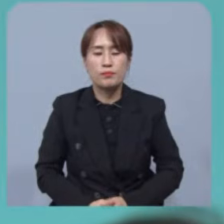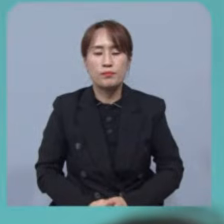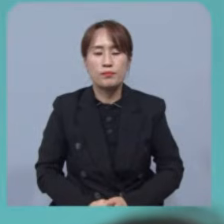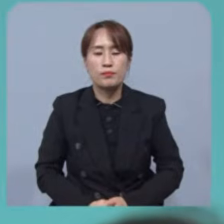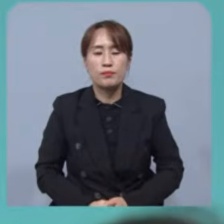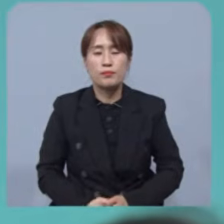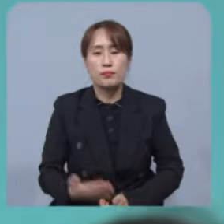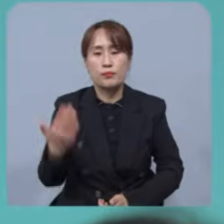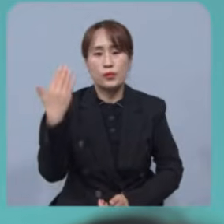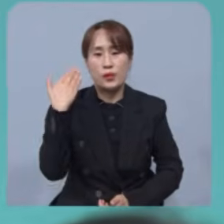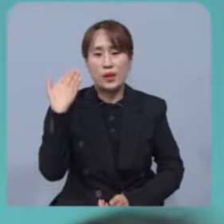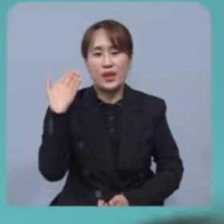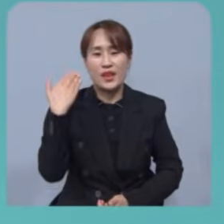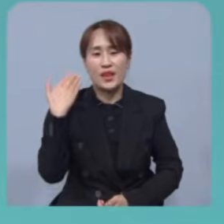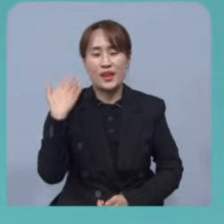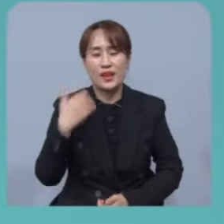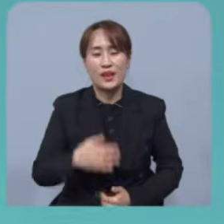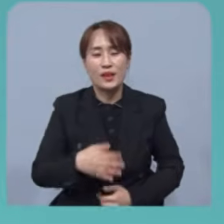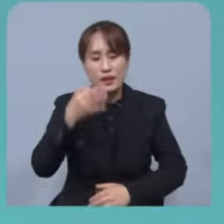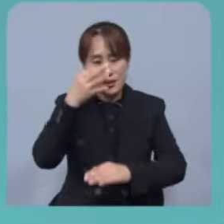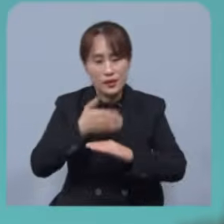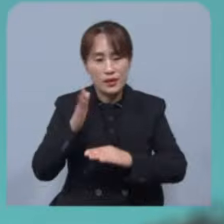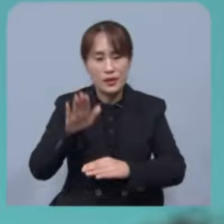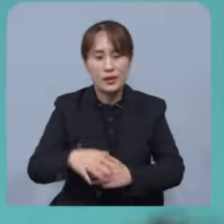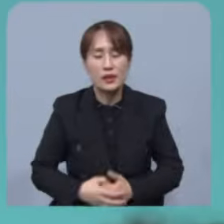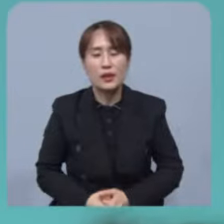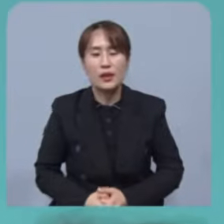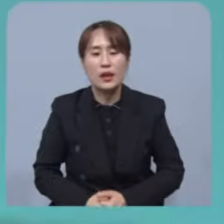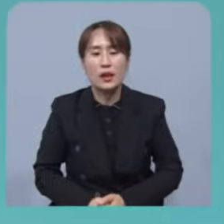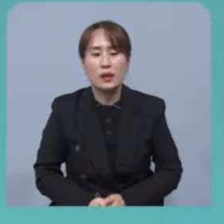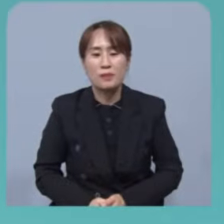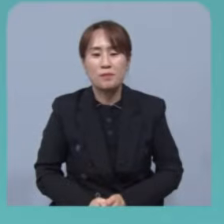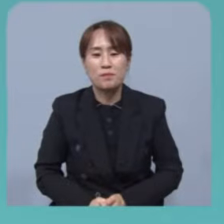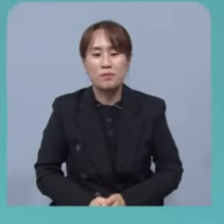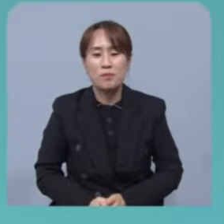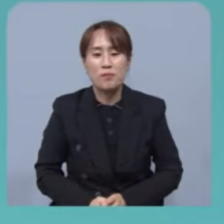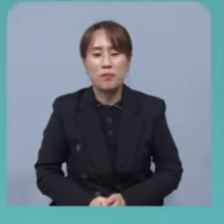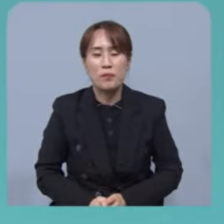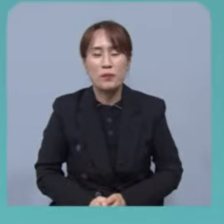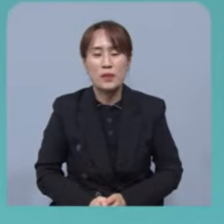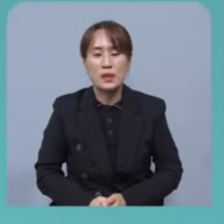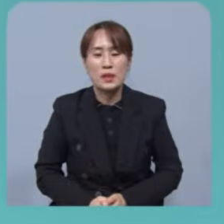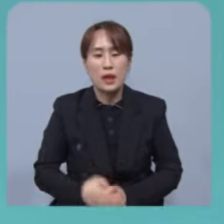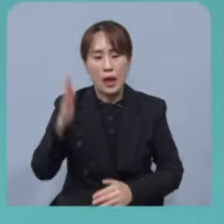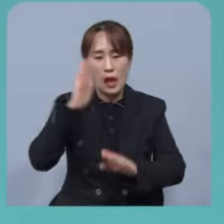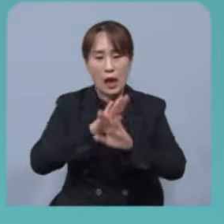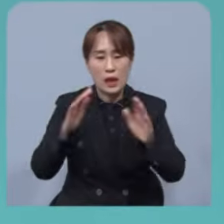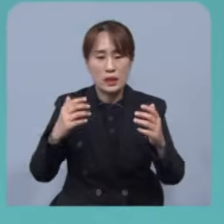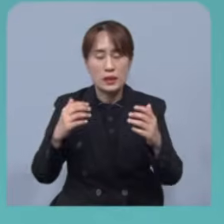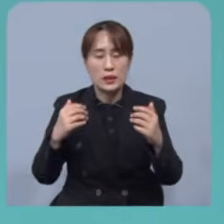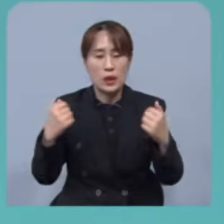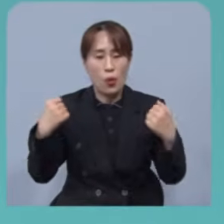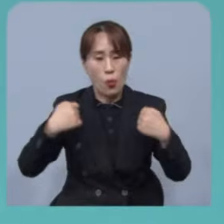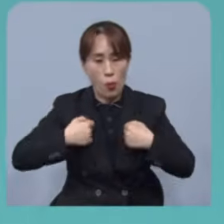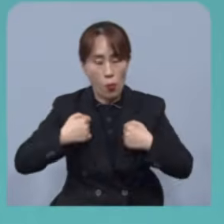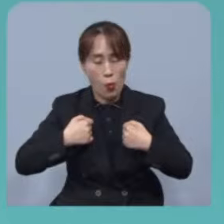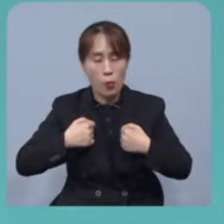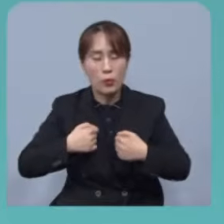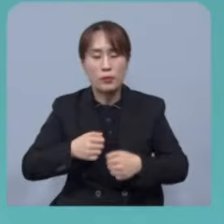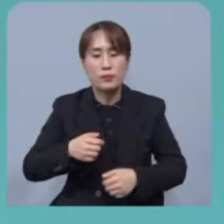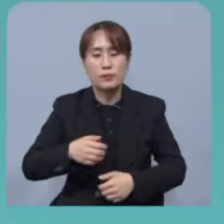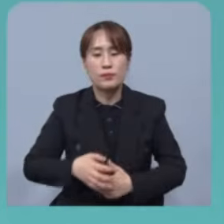네, 뒤로 가겠습니다. 그런데 죄송한데 너무 저기 힘들겠다. 하늘색 옷 입으신 남성분께 마이크